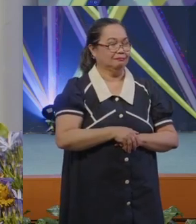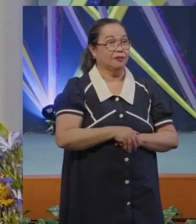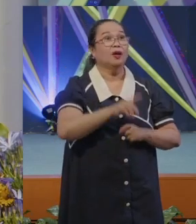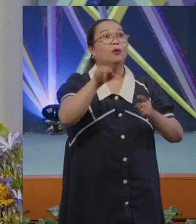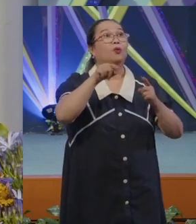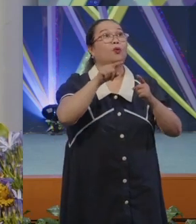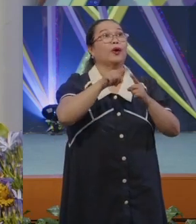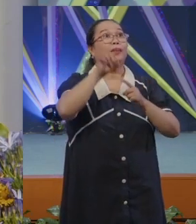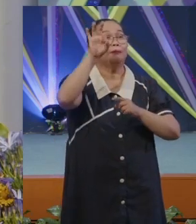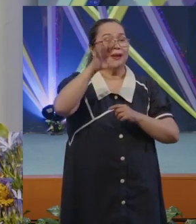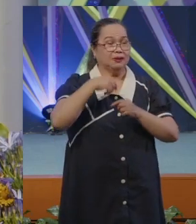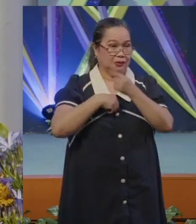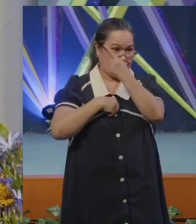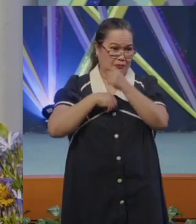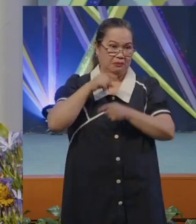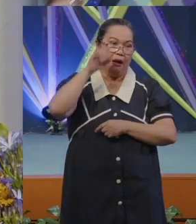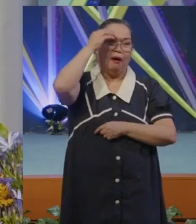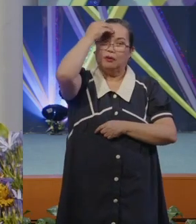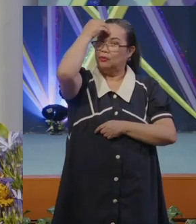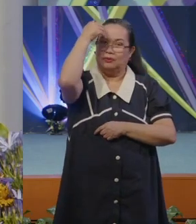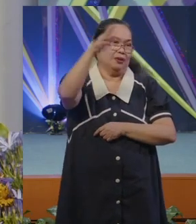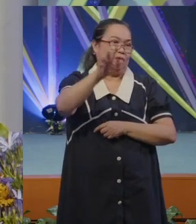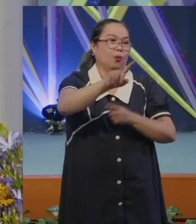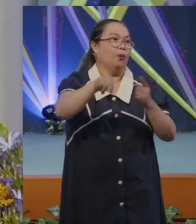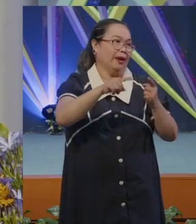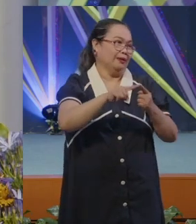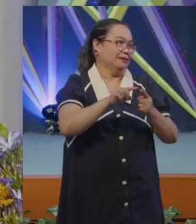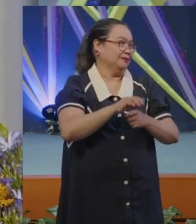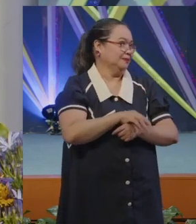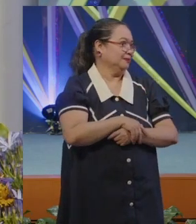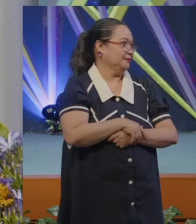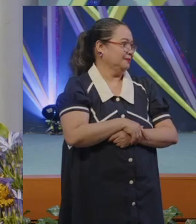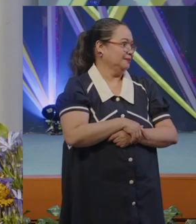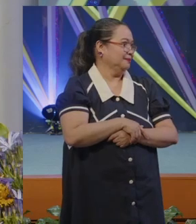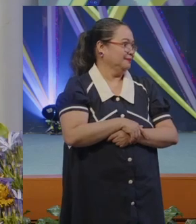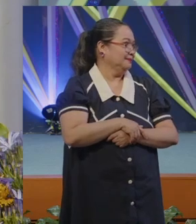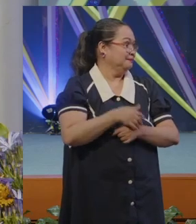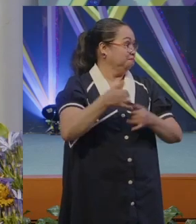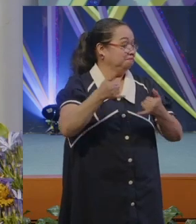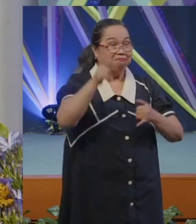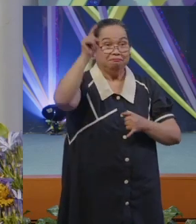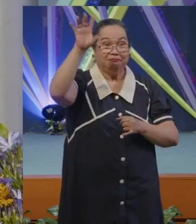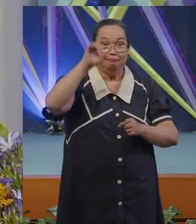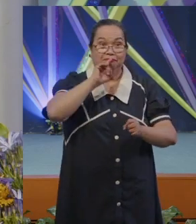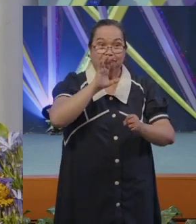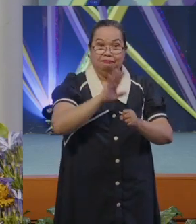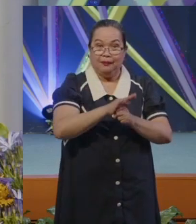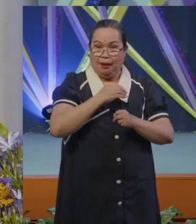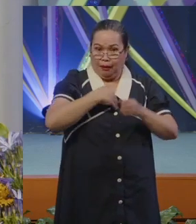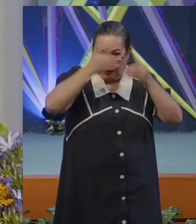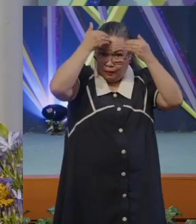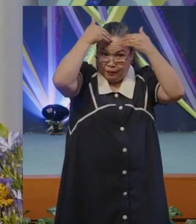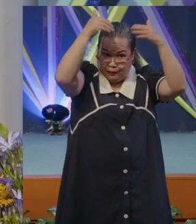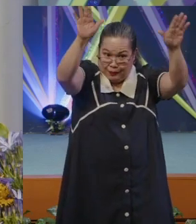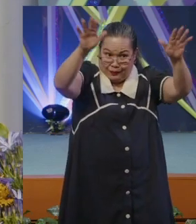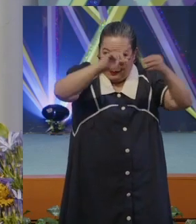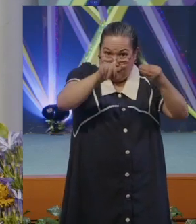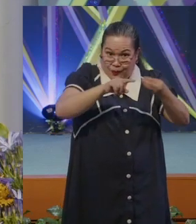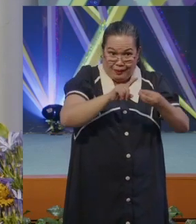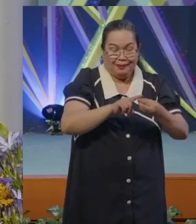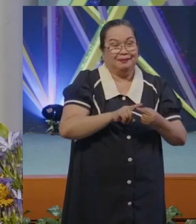pastor? Ayan, hindi ko alam. Kaya ba may gera ngayon dahil tinutupad ng Diyos ang kanyang pangako? Ay, hindi ko alam.